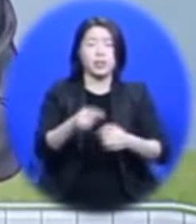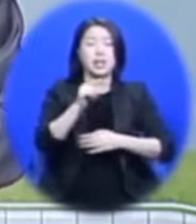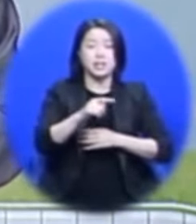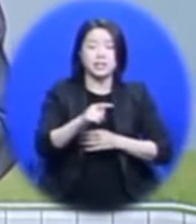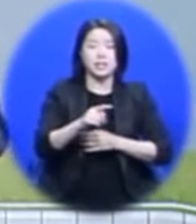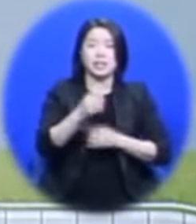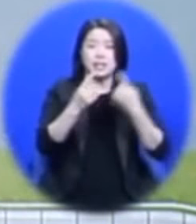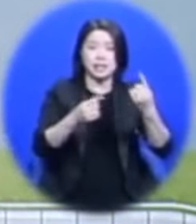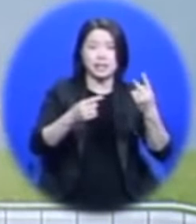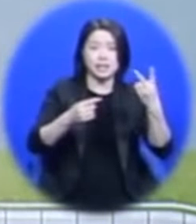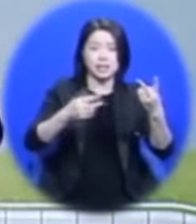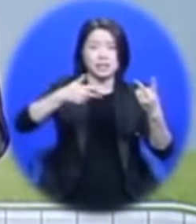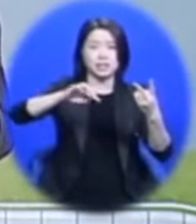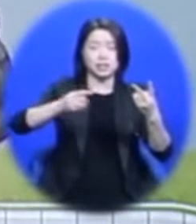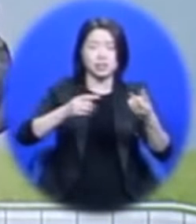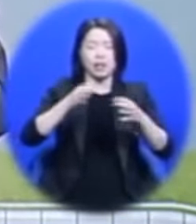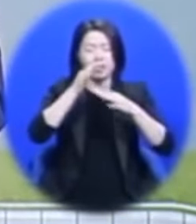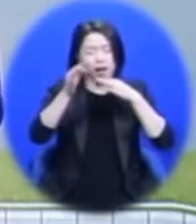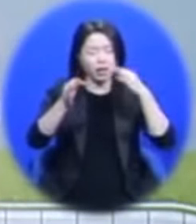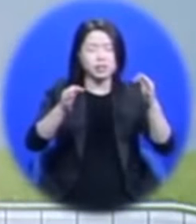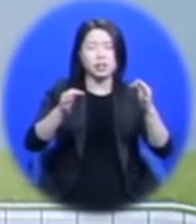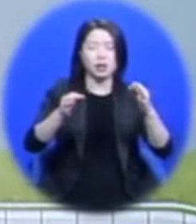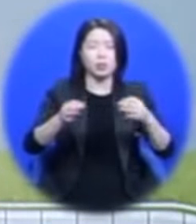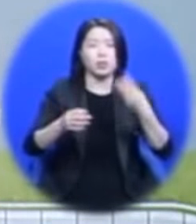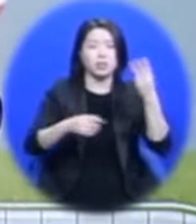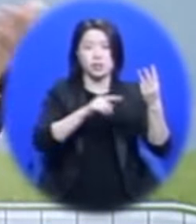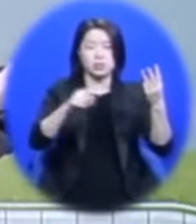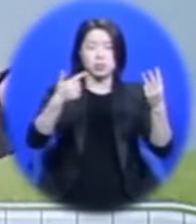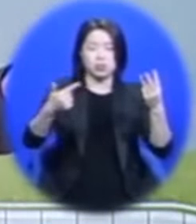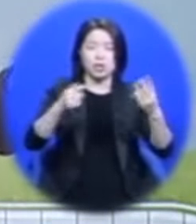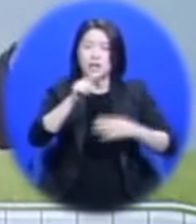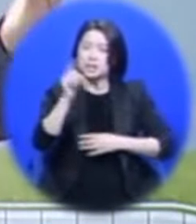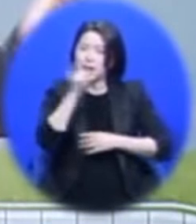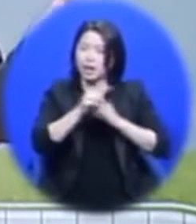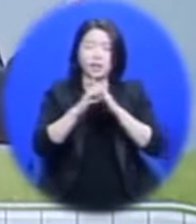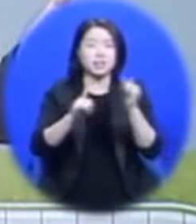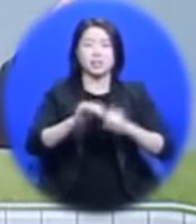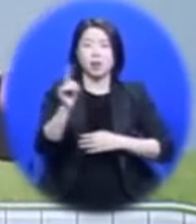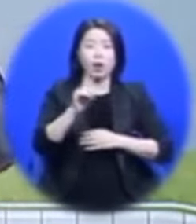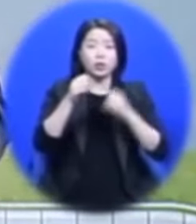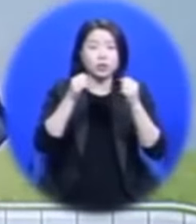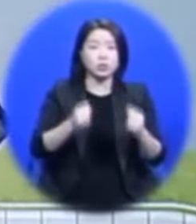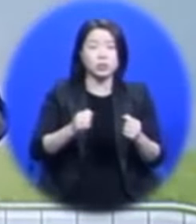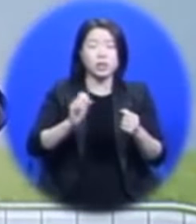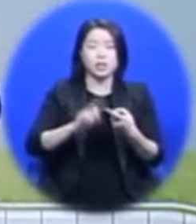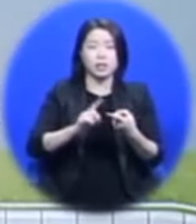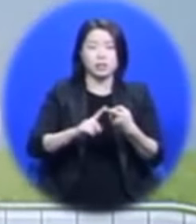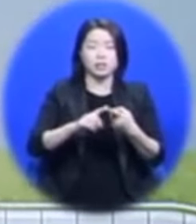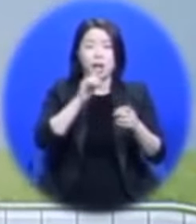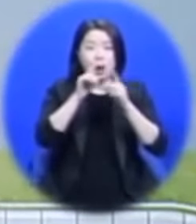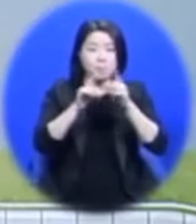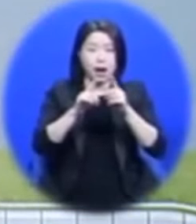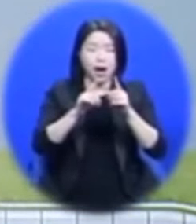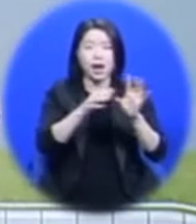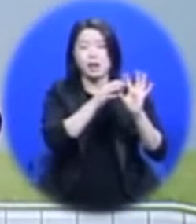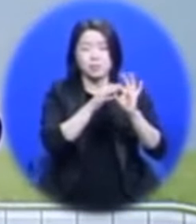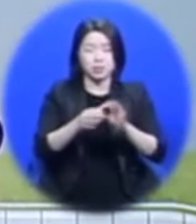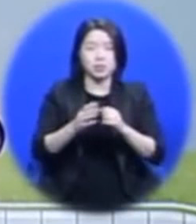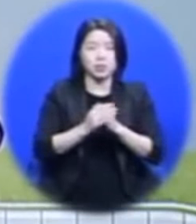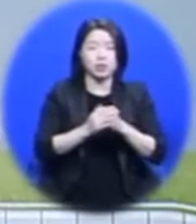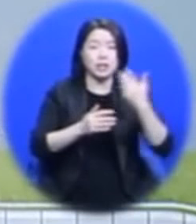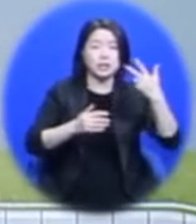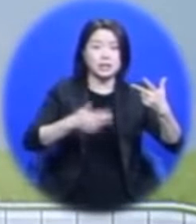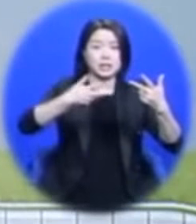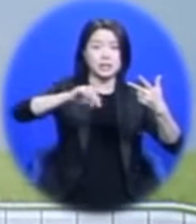1절, 2절에서 그렇게 탄식하고 3절에서 6절까지 그 악한 자들이 어떤 존재라는 것을 말하면서